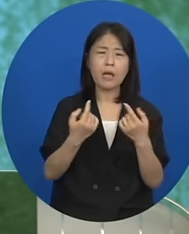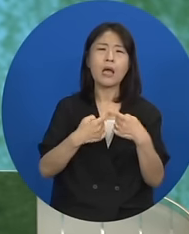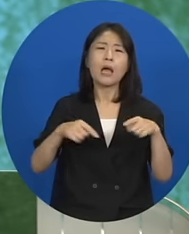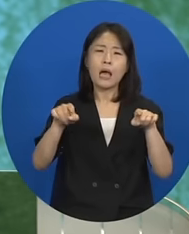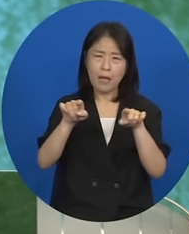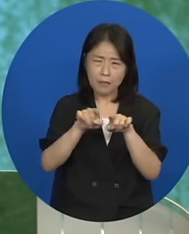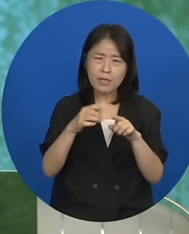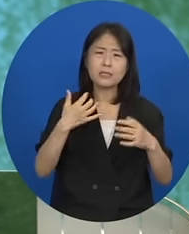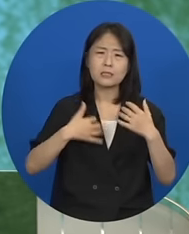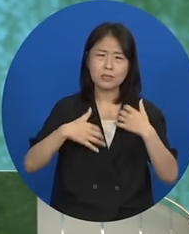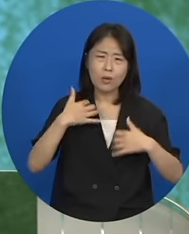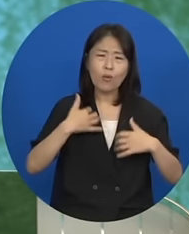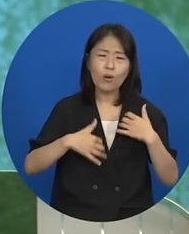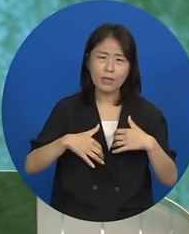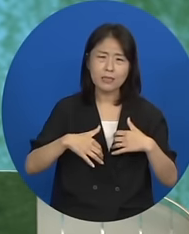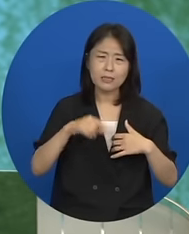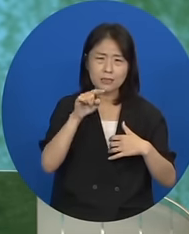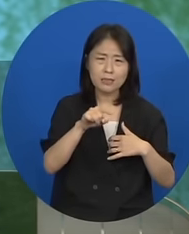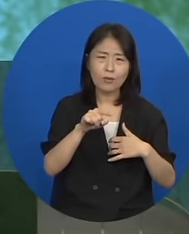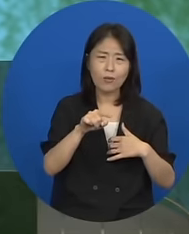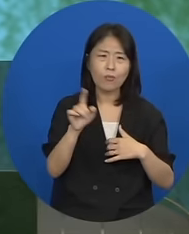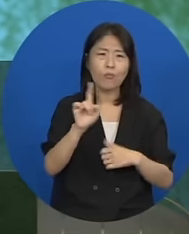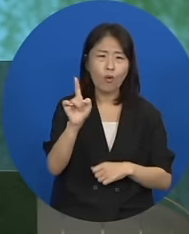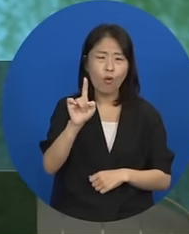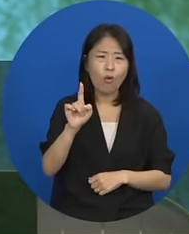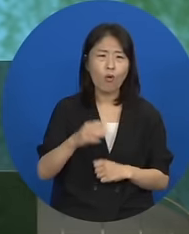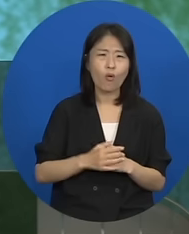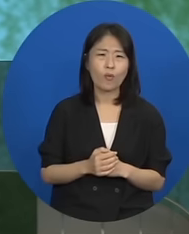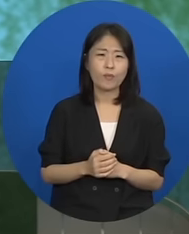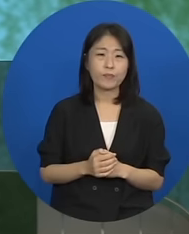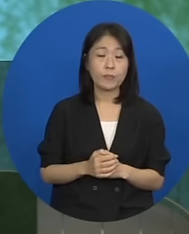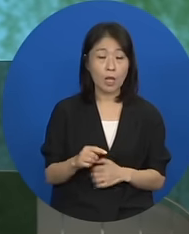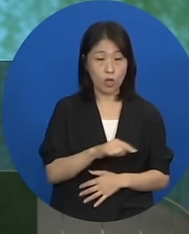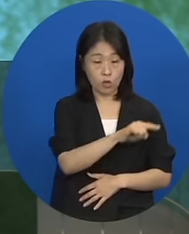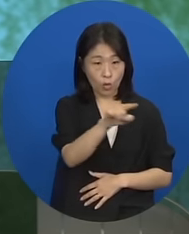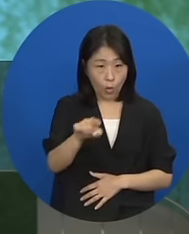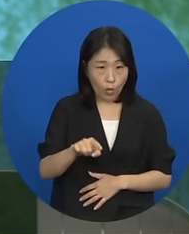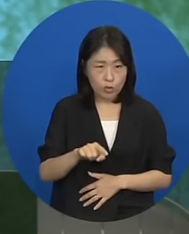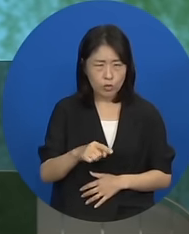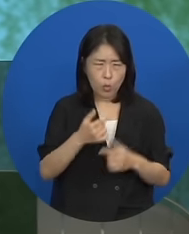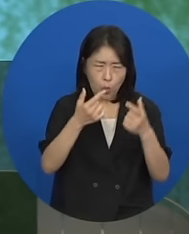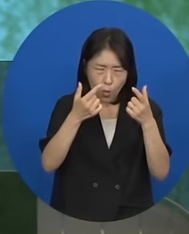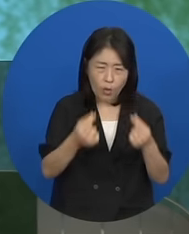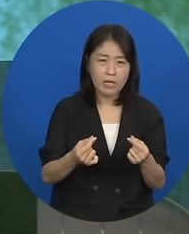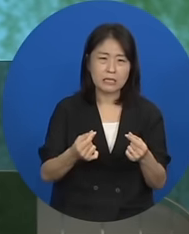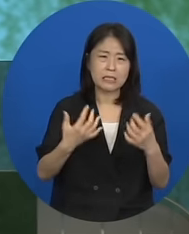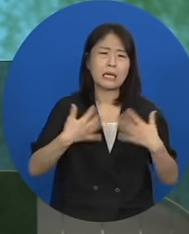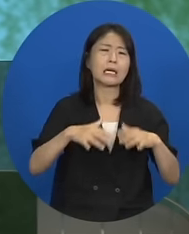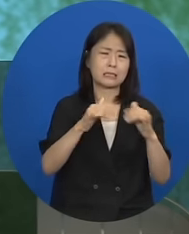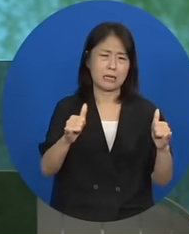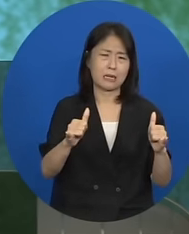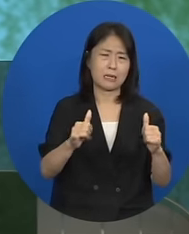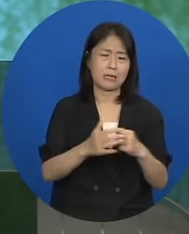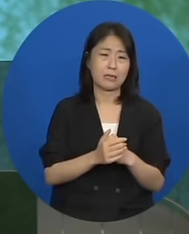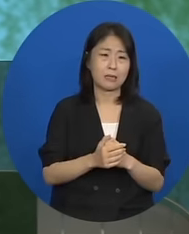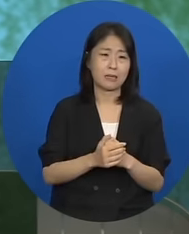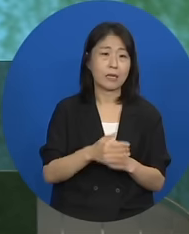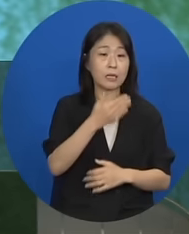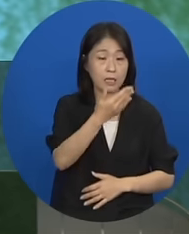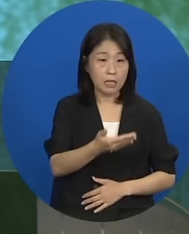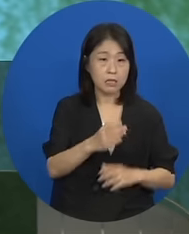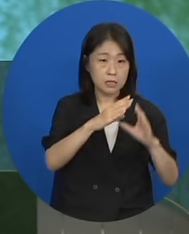무슨 얘기를 하시면 12절입니다 너희들이 그렇게 약자였고 때문이다 그것을 기억하라는 거예요 12절 이죠 당신들은